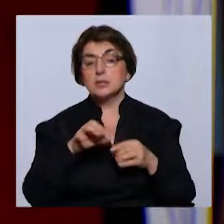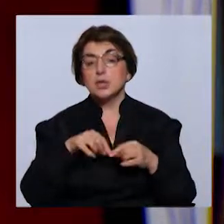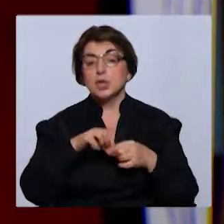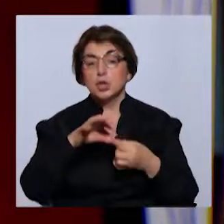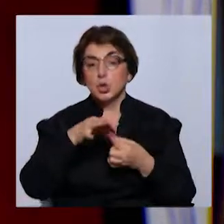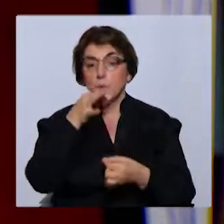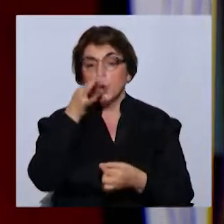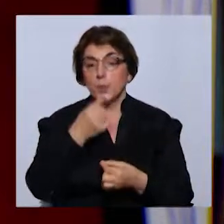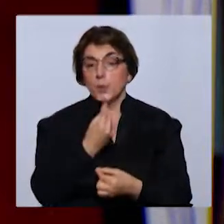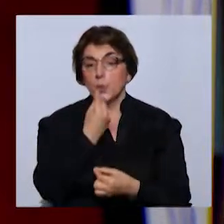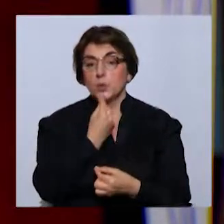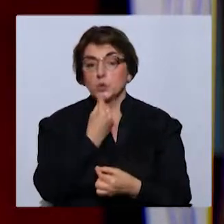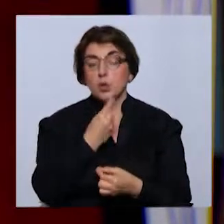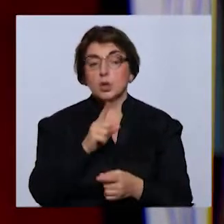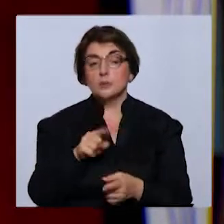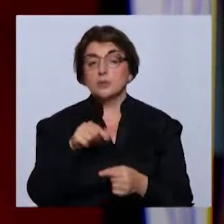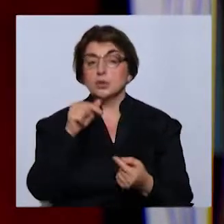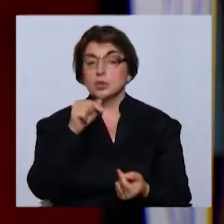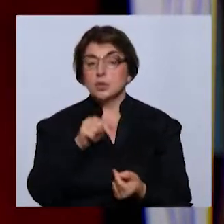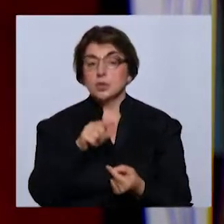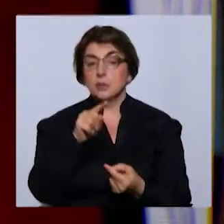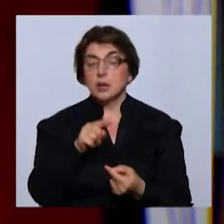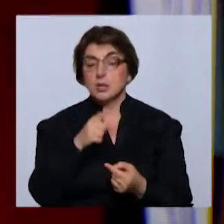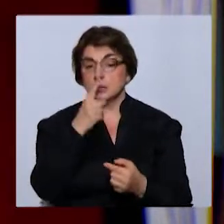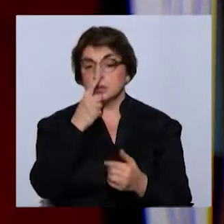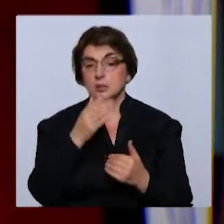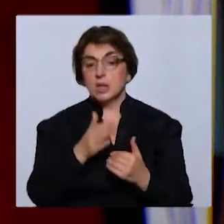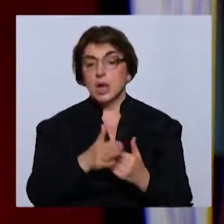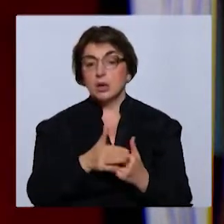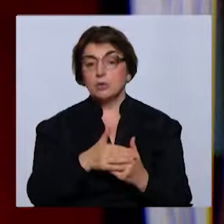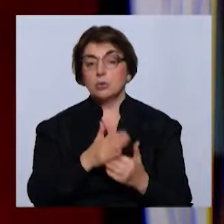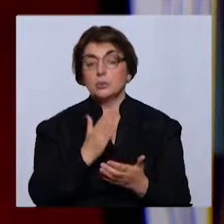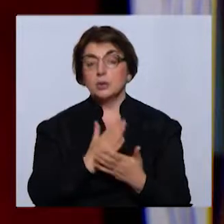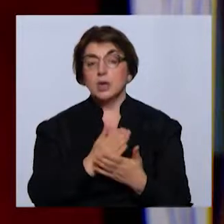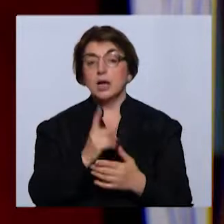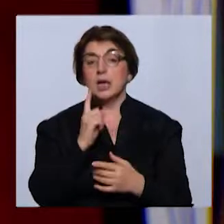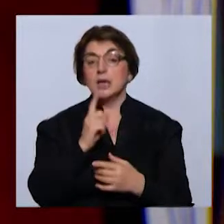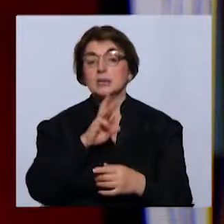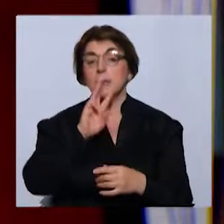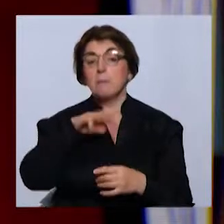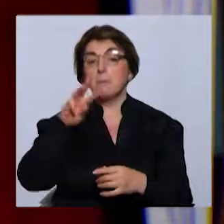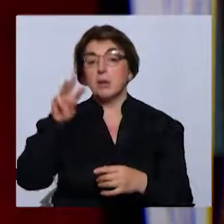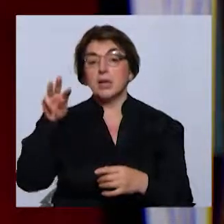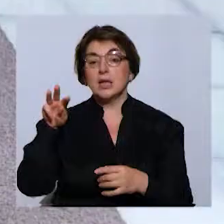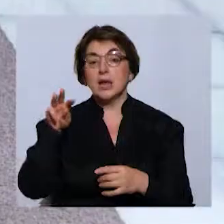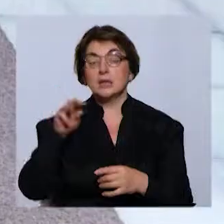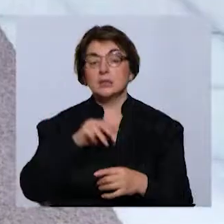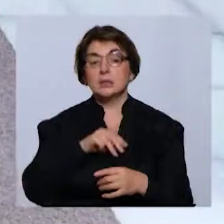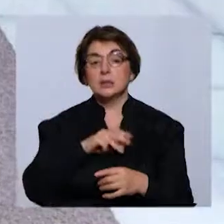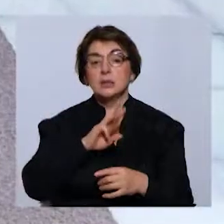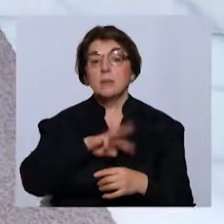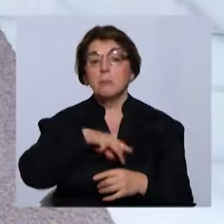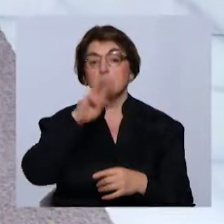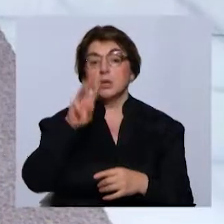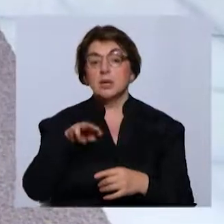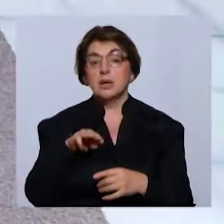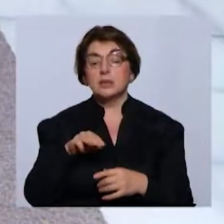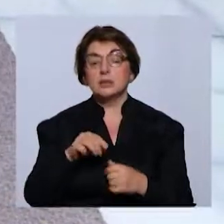ჯოხებს. შესაბამისად ეს დაახლოებით არის 1 მილიარდი, ესე ვთქვათ,